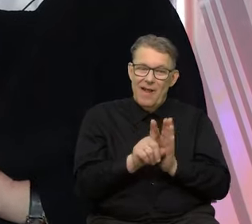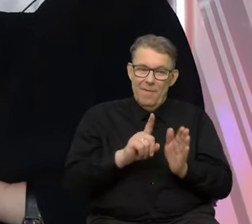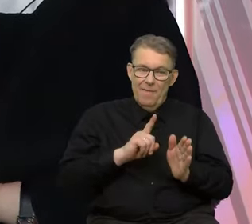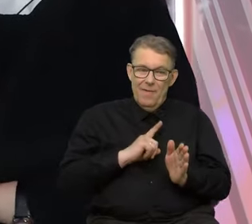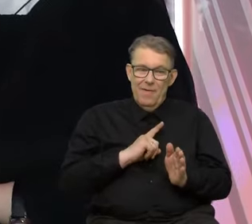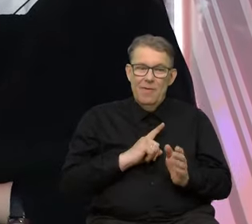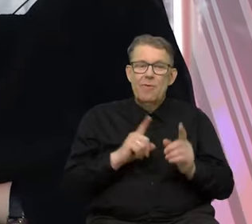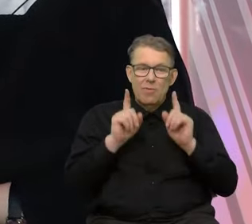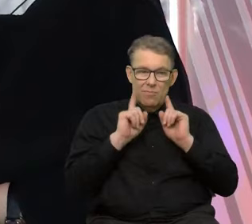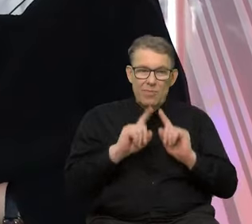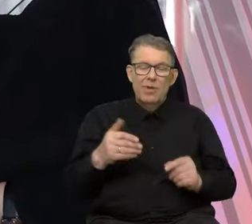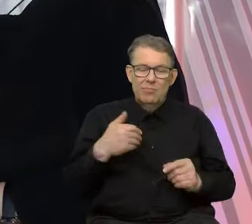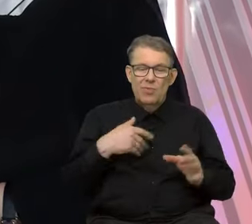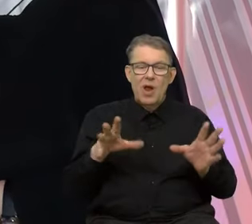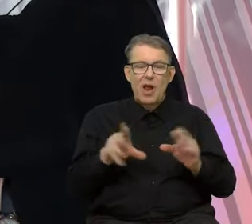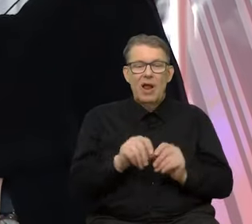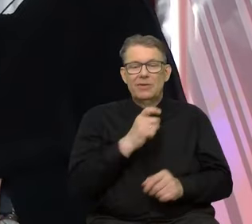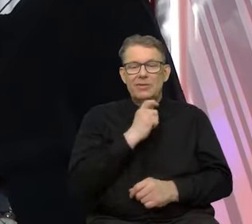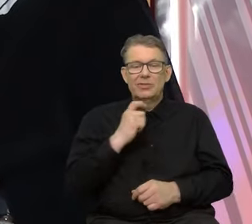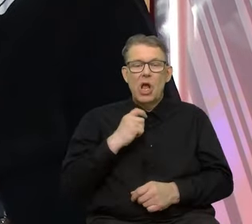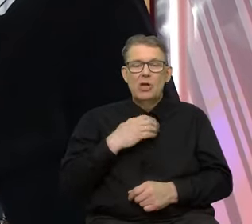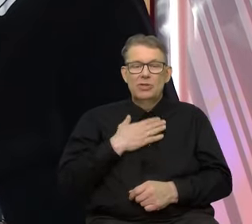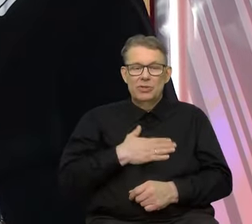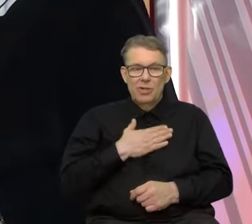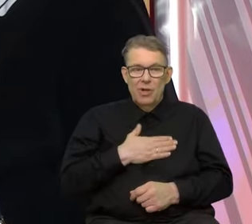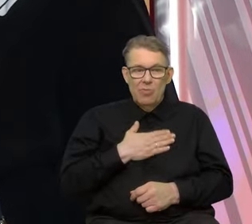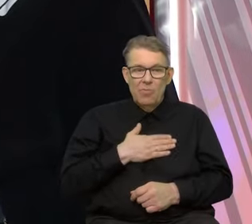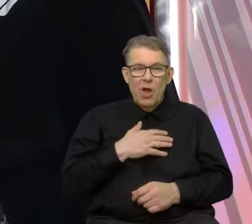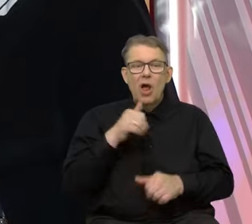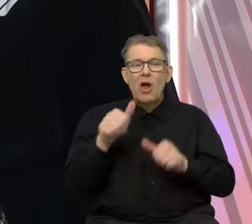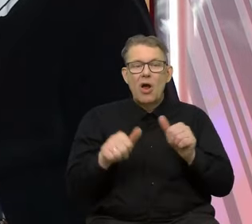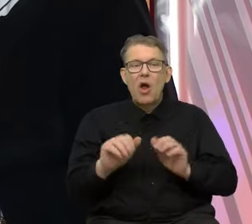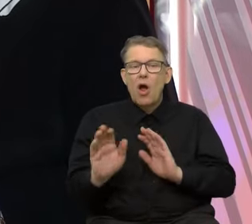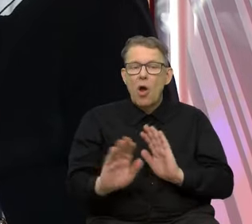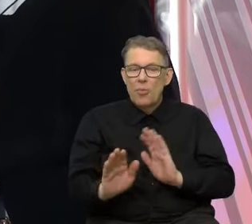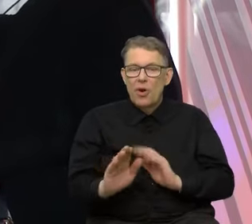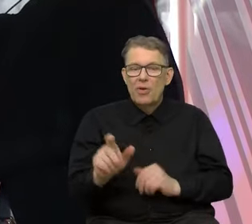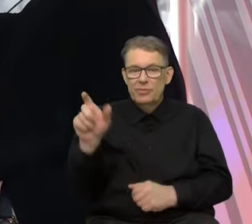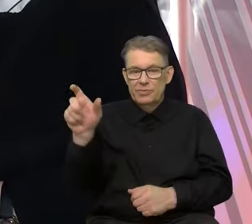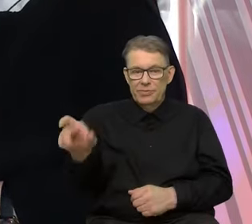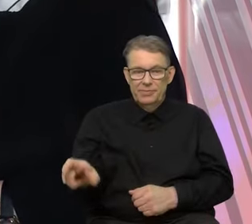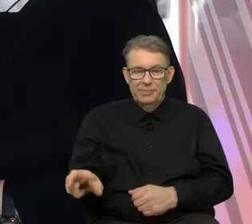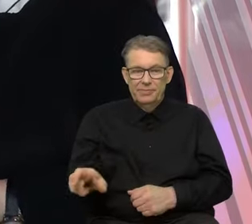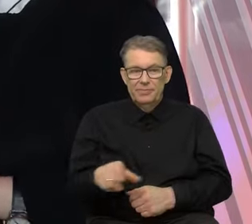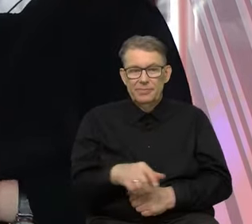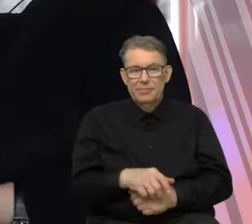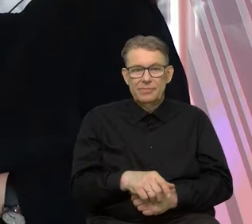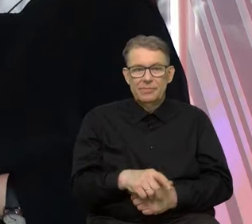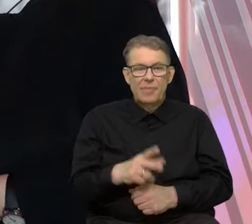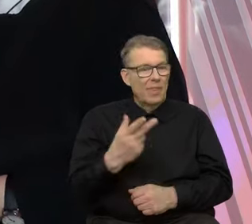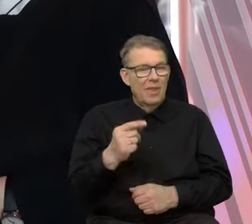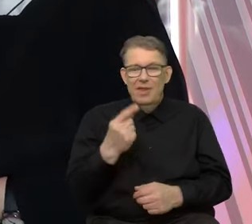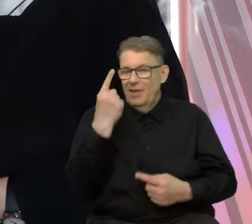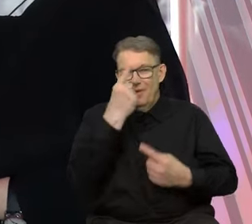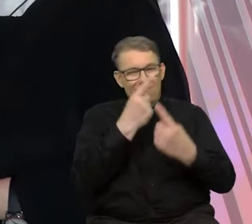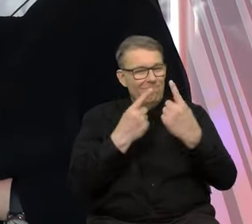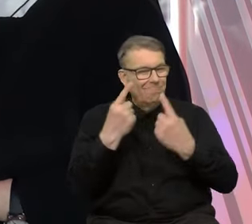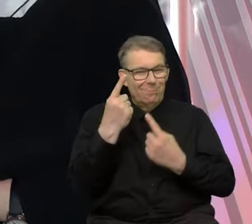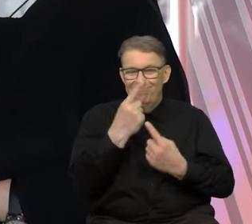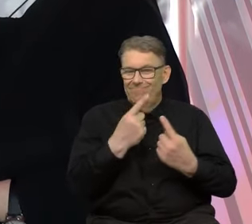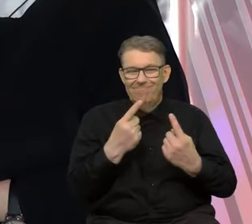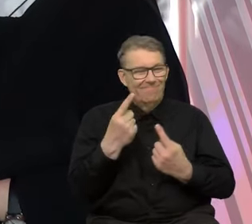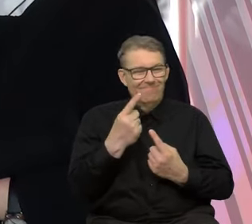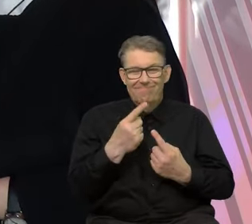Rzeczywiście byłam z księdzem Michałem Sobocko rok, opiekowałam się nim. Nie przypuszczałam,